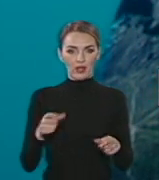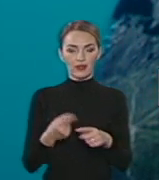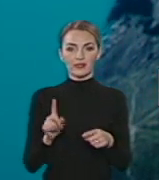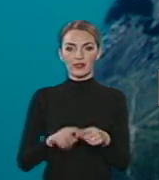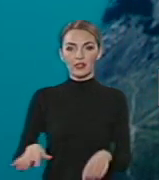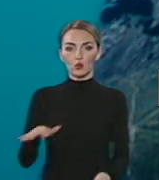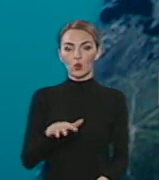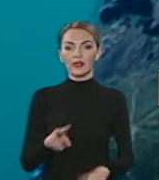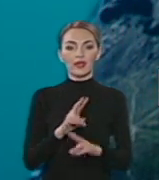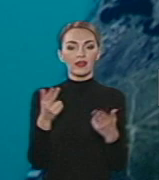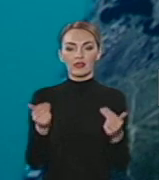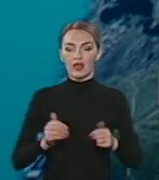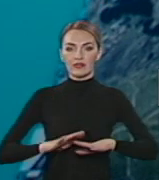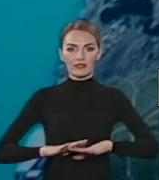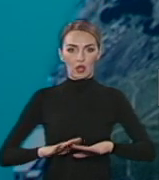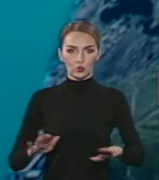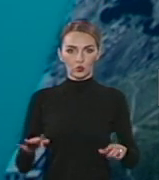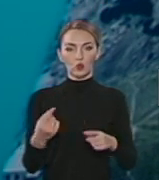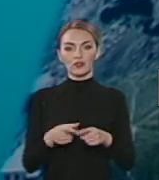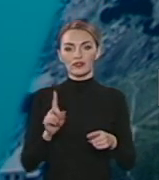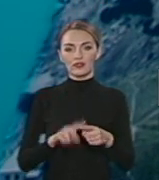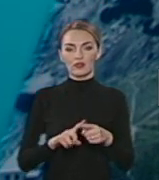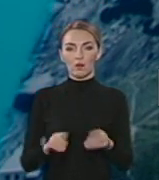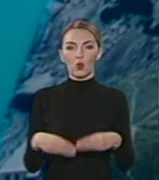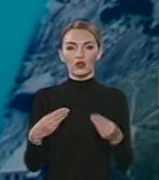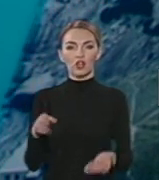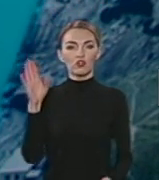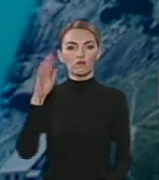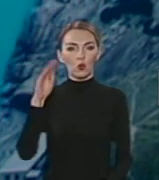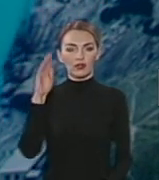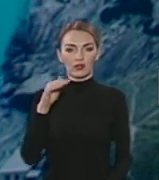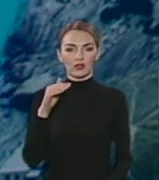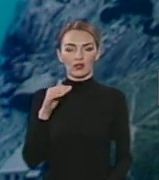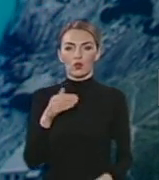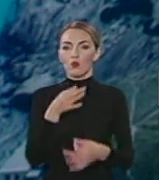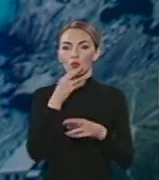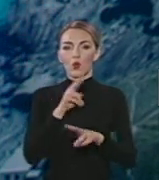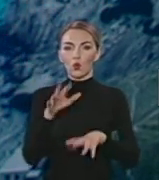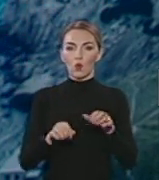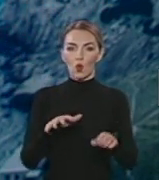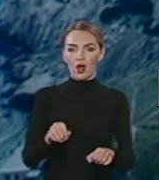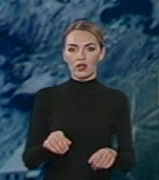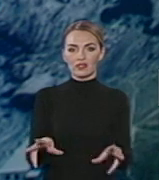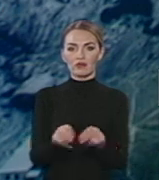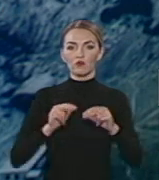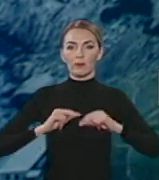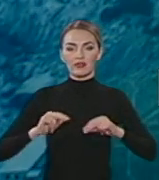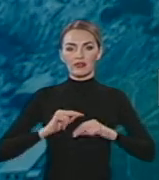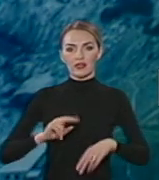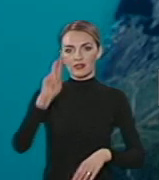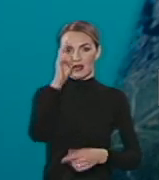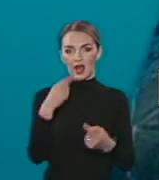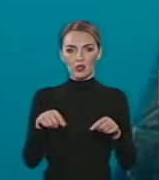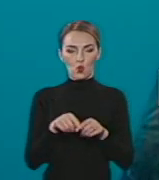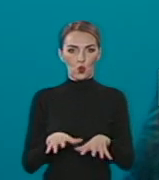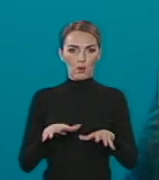території, які не визнають оцих подачі води, будь-якої колаборації або співробітництва з країною-окупантом? Чи